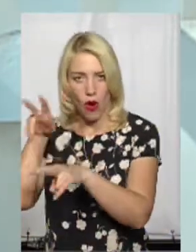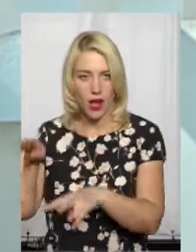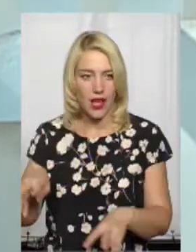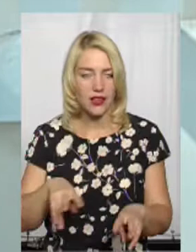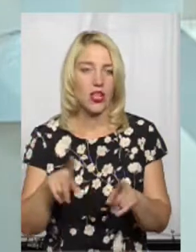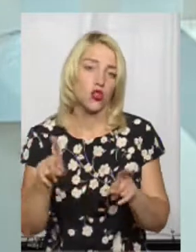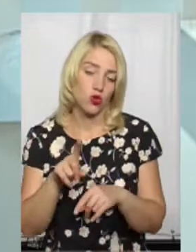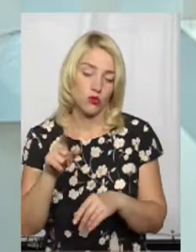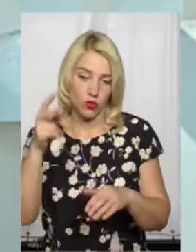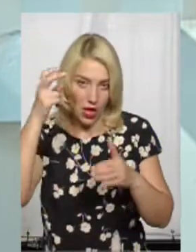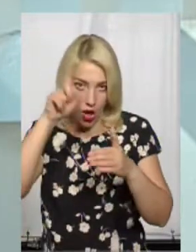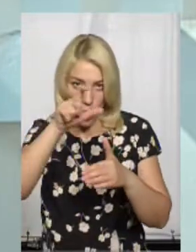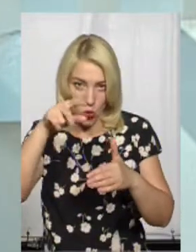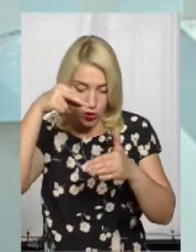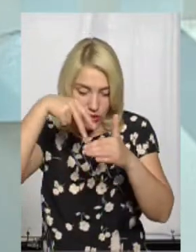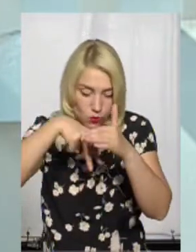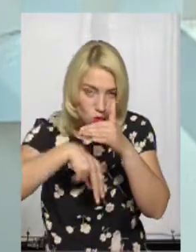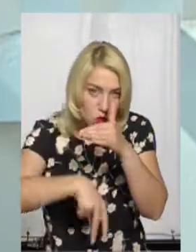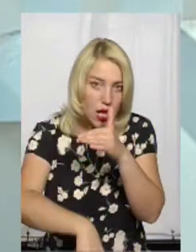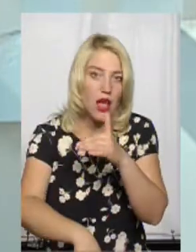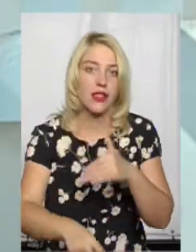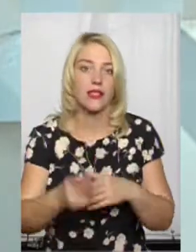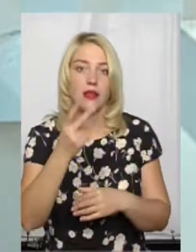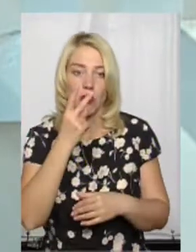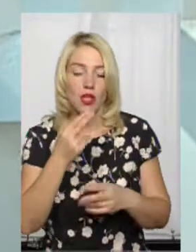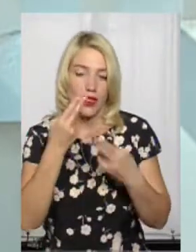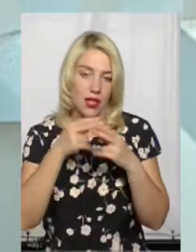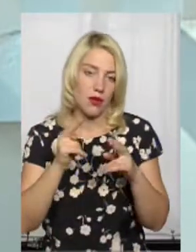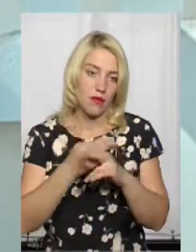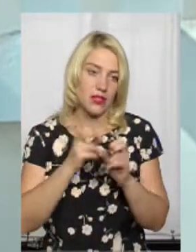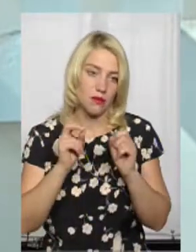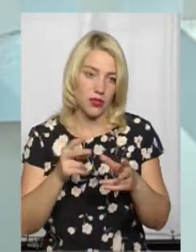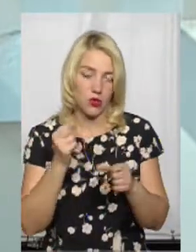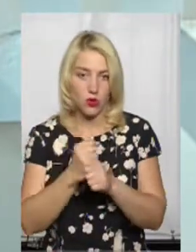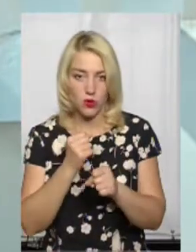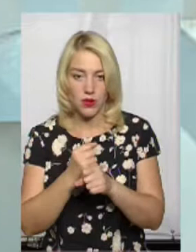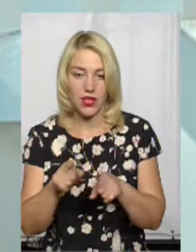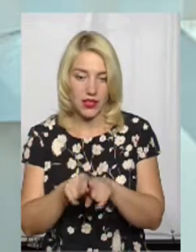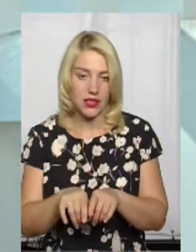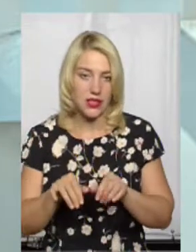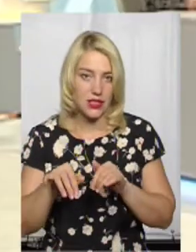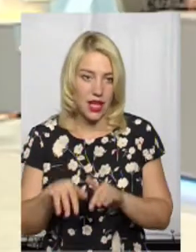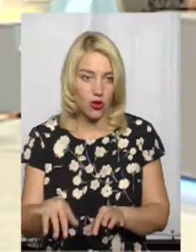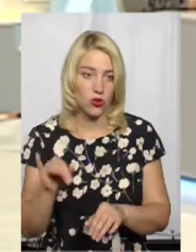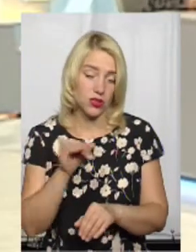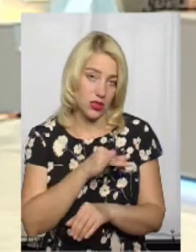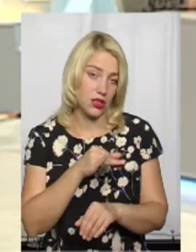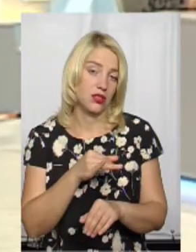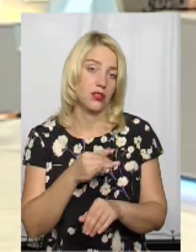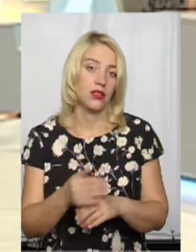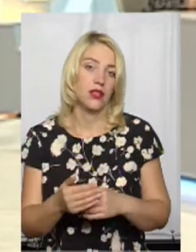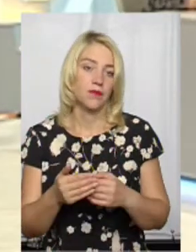належний, щоб туди спускалися люди, зробити по техніці безпеки всі заходи. Це було безпечно, і,